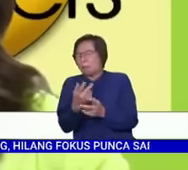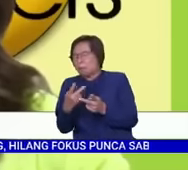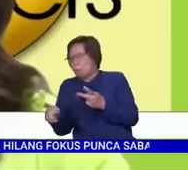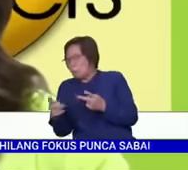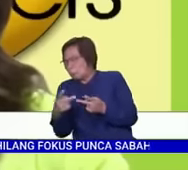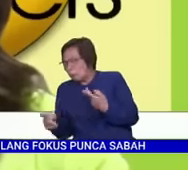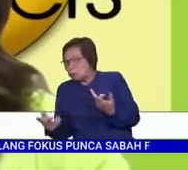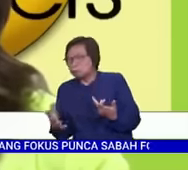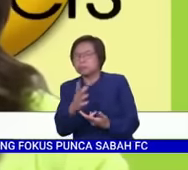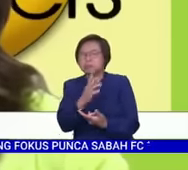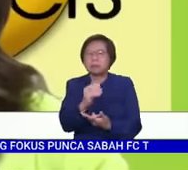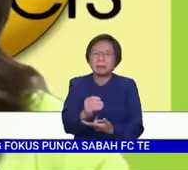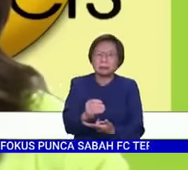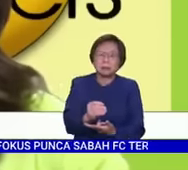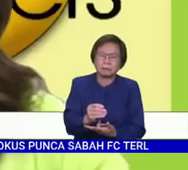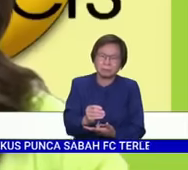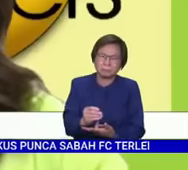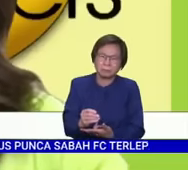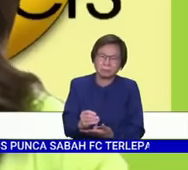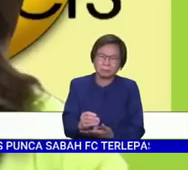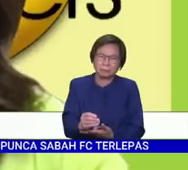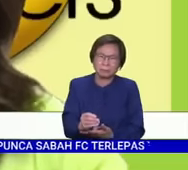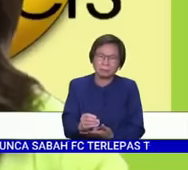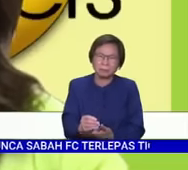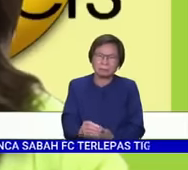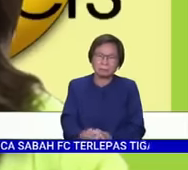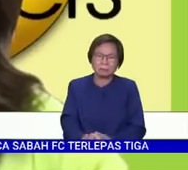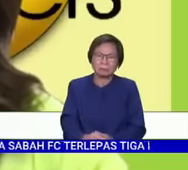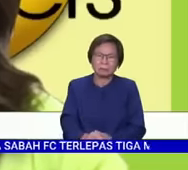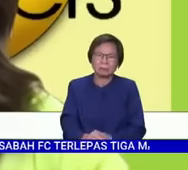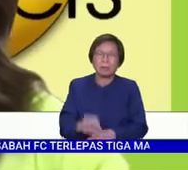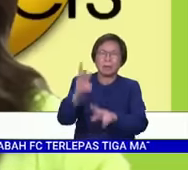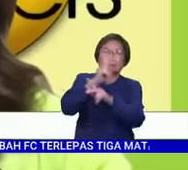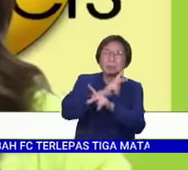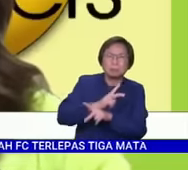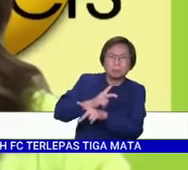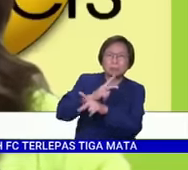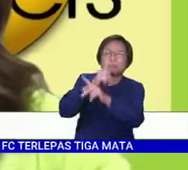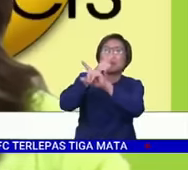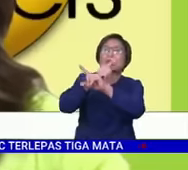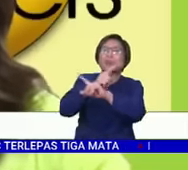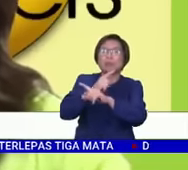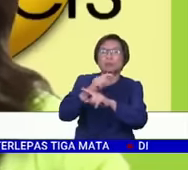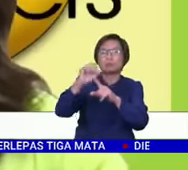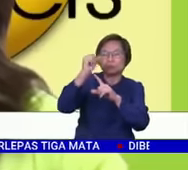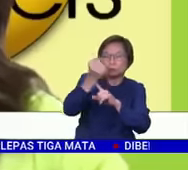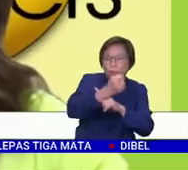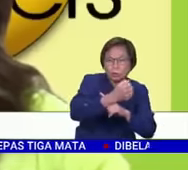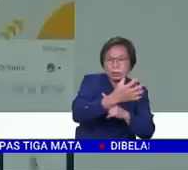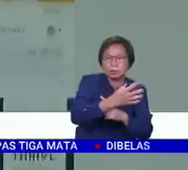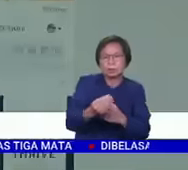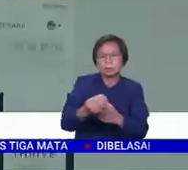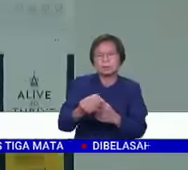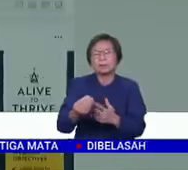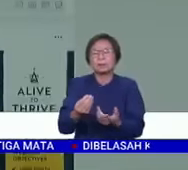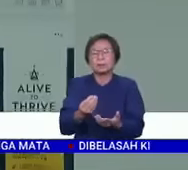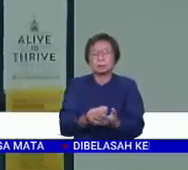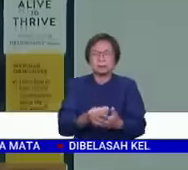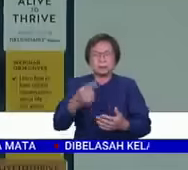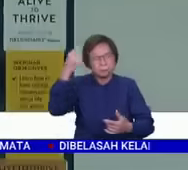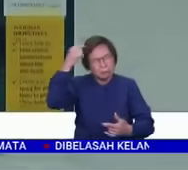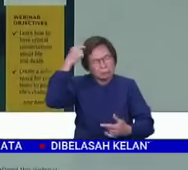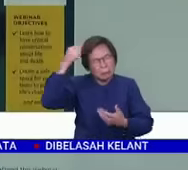atau mereka juga empuk kekurangan perlindungan sosial dan kesehatan mental